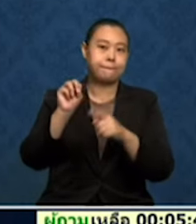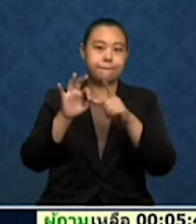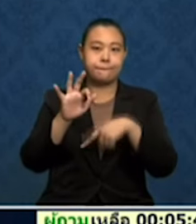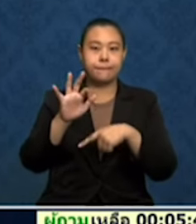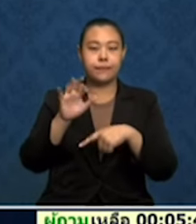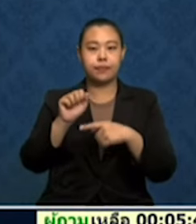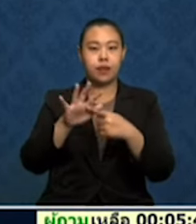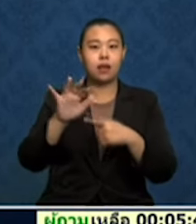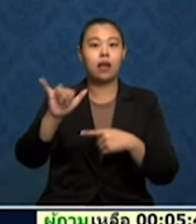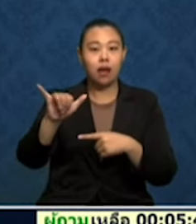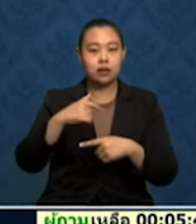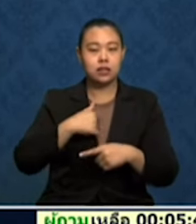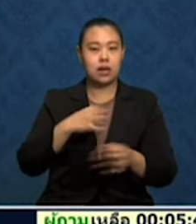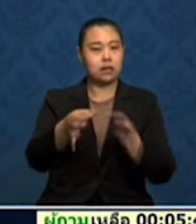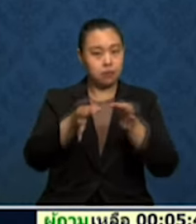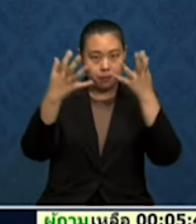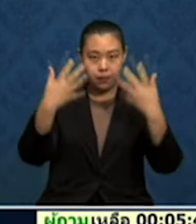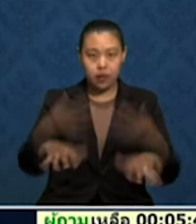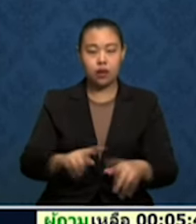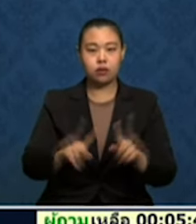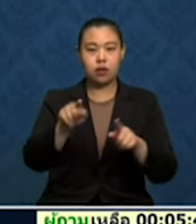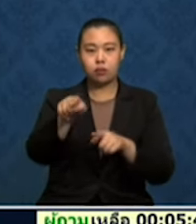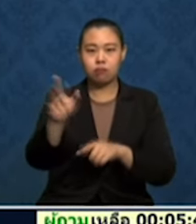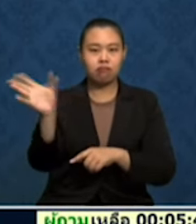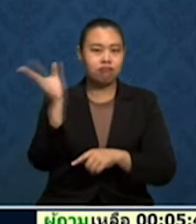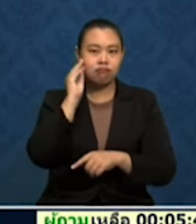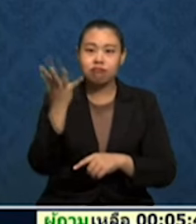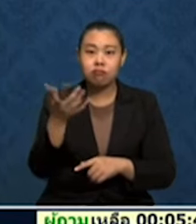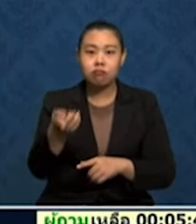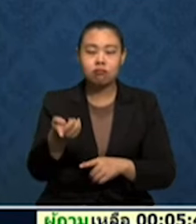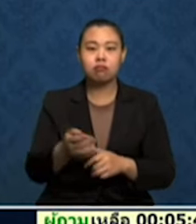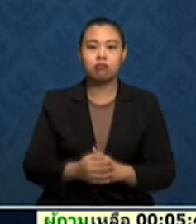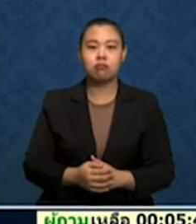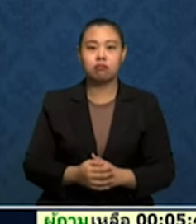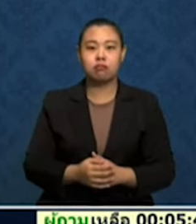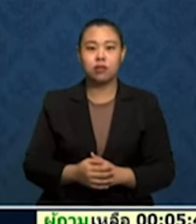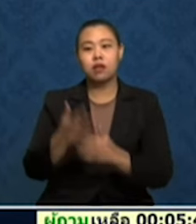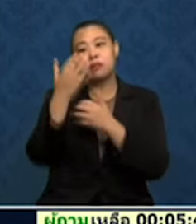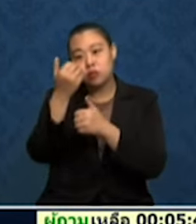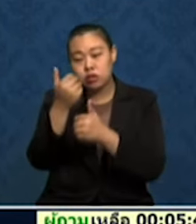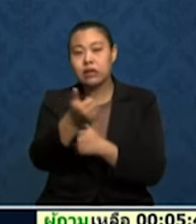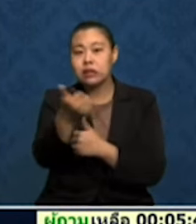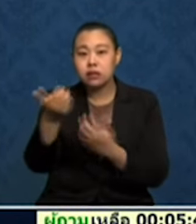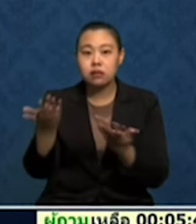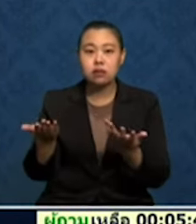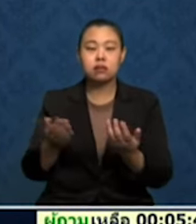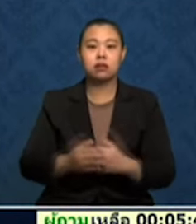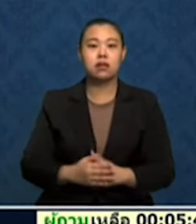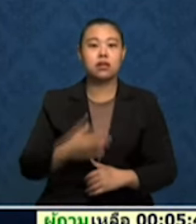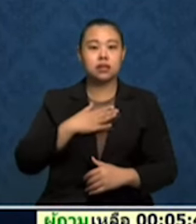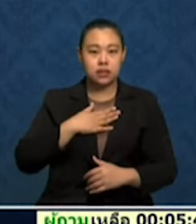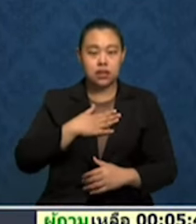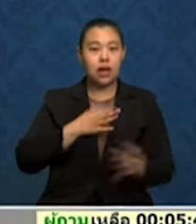ไปแล้วแต่ท่านอาจจะไม่ได้ฟังเพราะอาจจะอยู่ในสนใจจุดอื่นอยู่นะคะที่ฉันบอกแล้วว่าเ